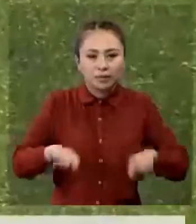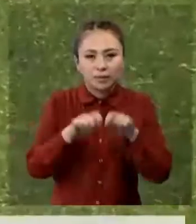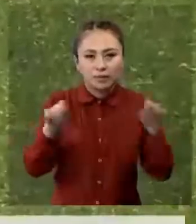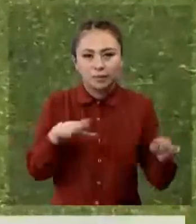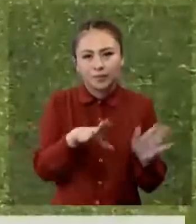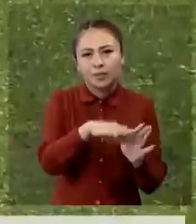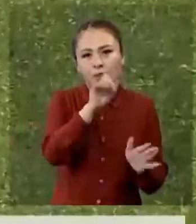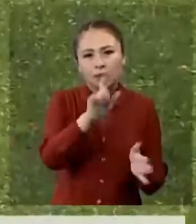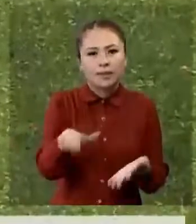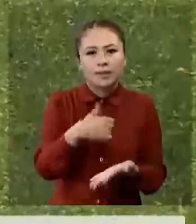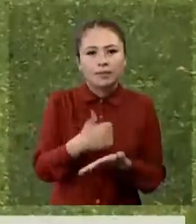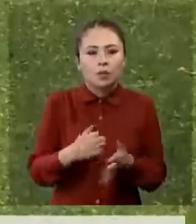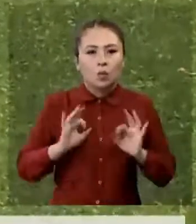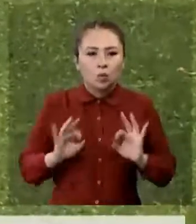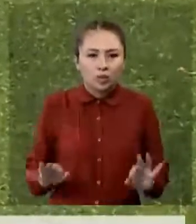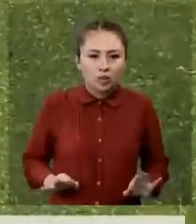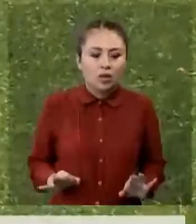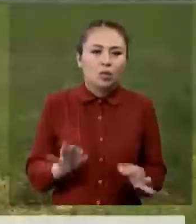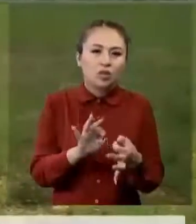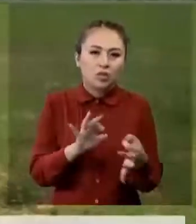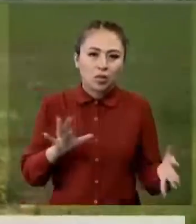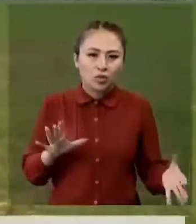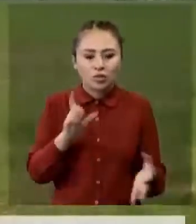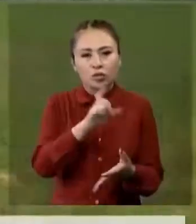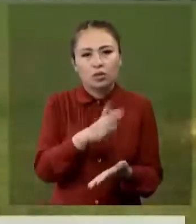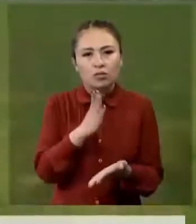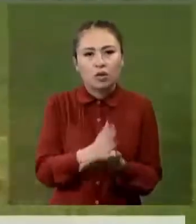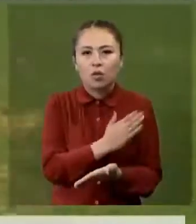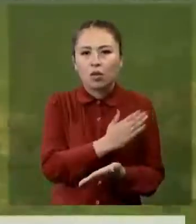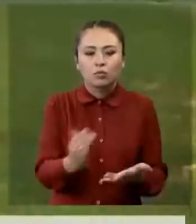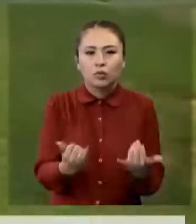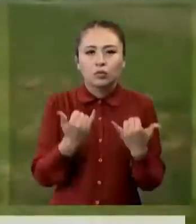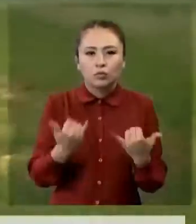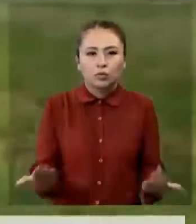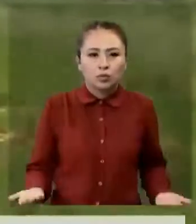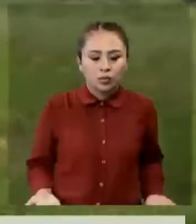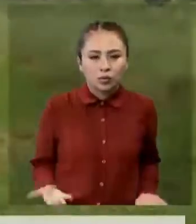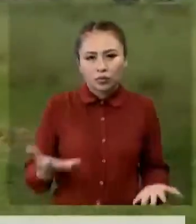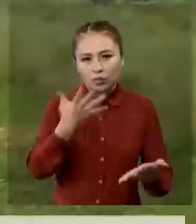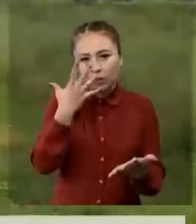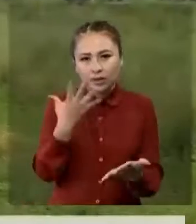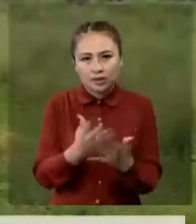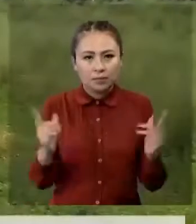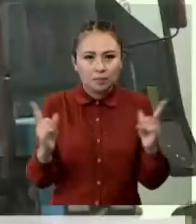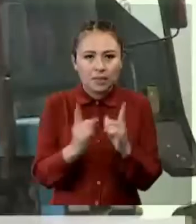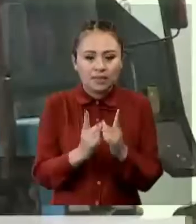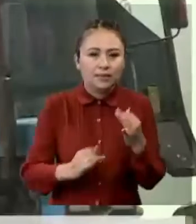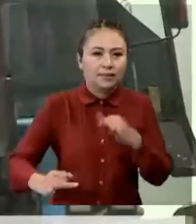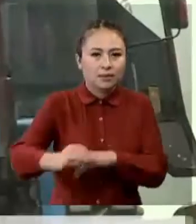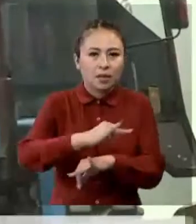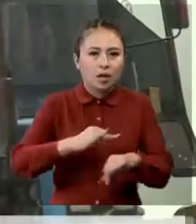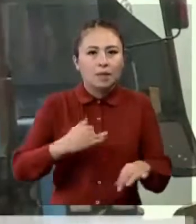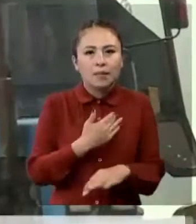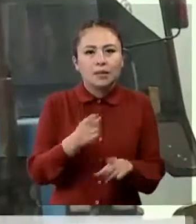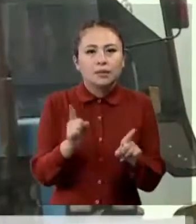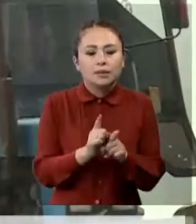болатын. Құрамында депутаттар, бас прокуратура өкілдері және тәуелсіз сарапшылар бар. Олар бүгін облыс тұрғындарымен кездесіп, мәселені